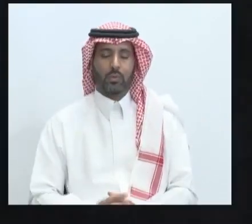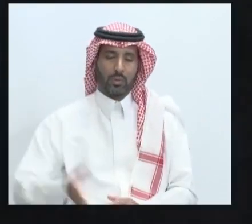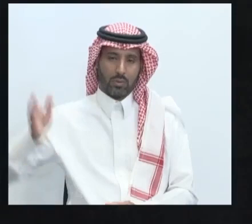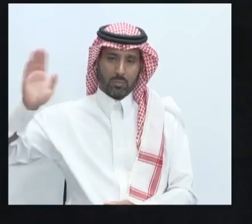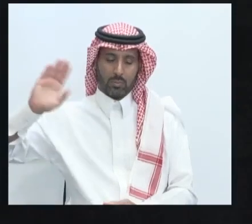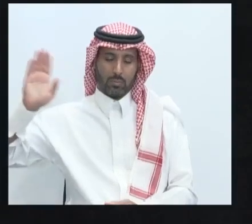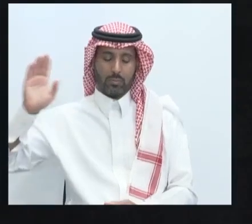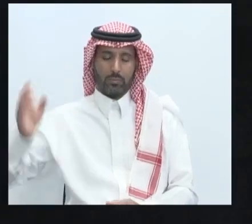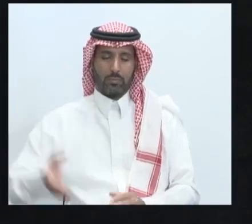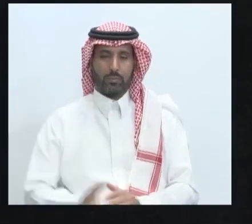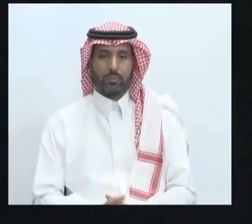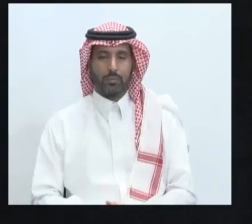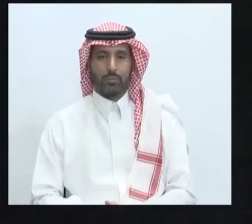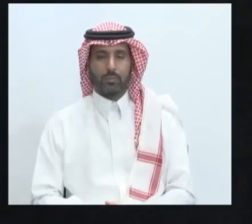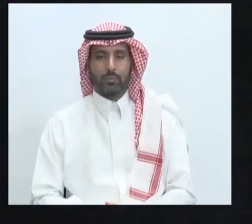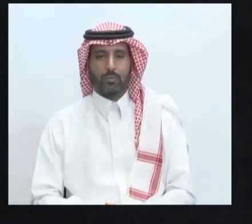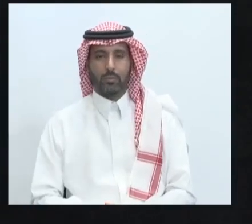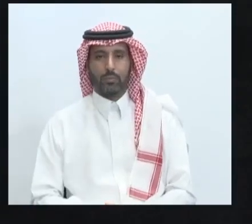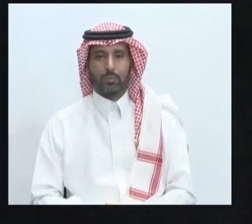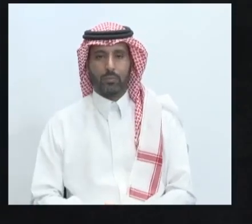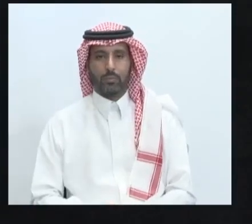والسلام عليكم ورحمه الله وبركاته